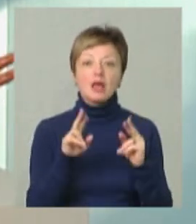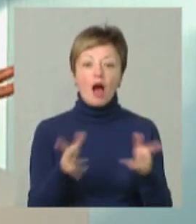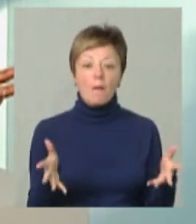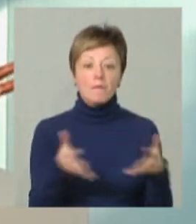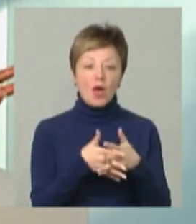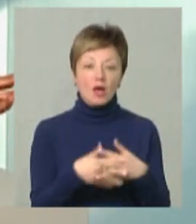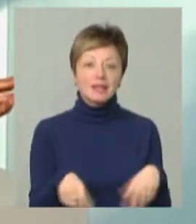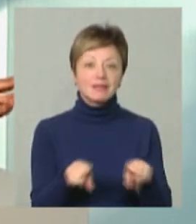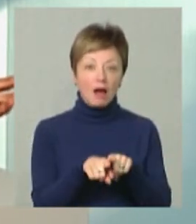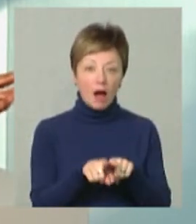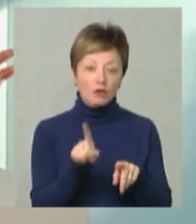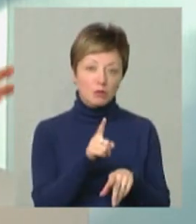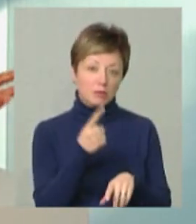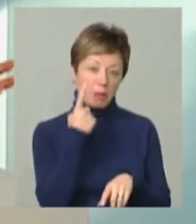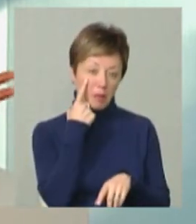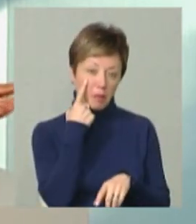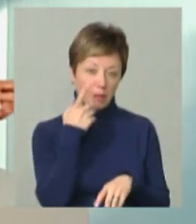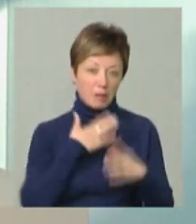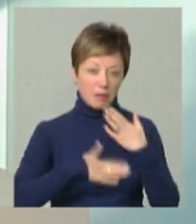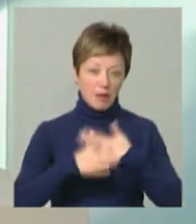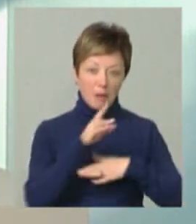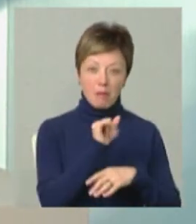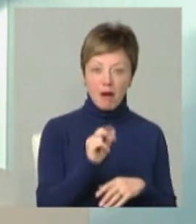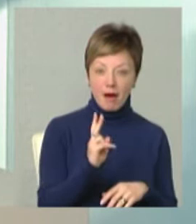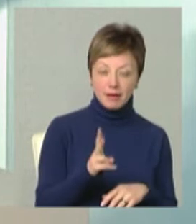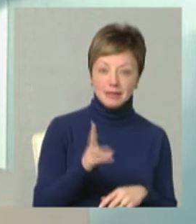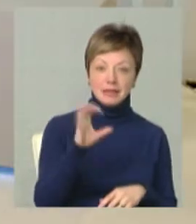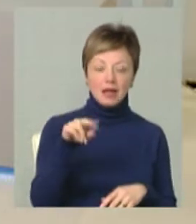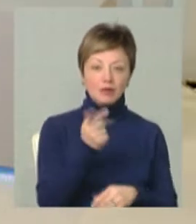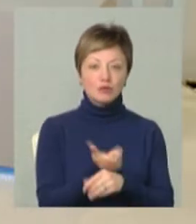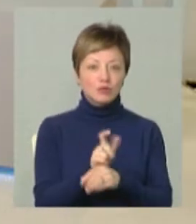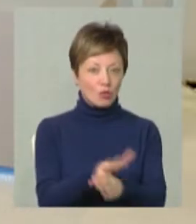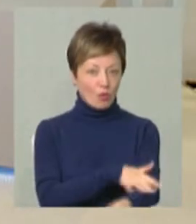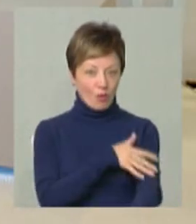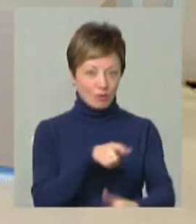поєднувати так, щоб око тішили парки, сади якомога довше?